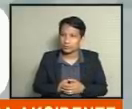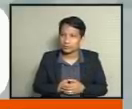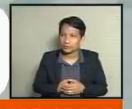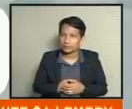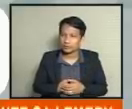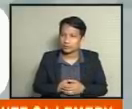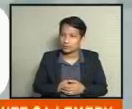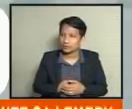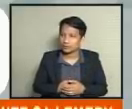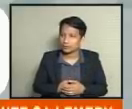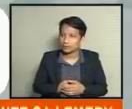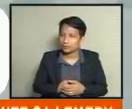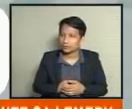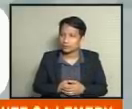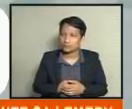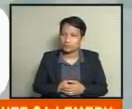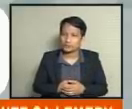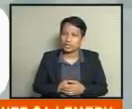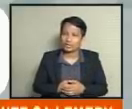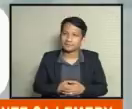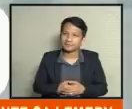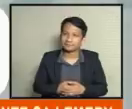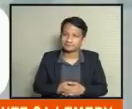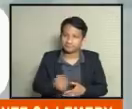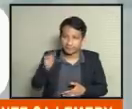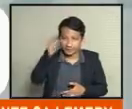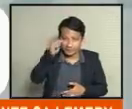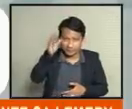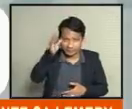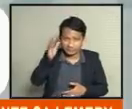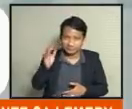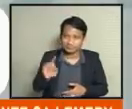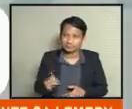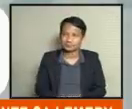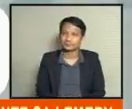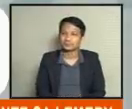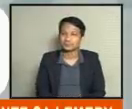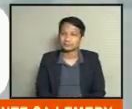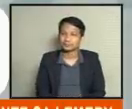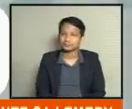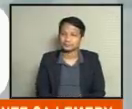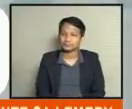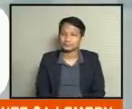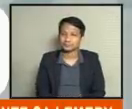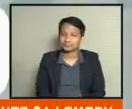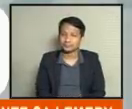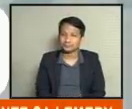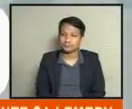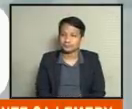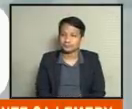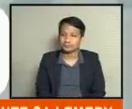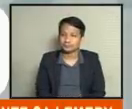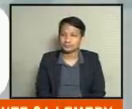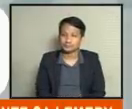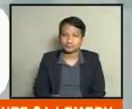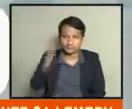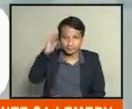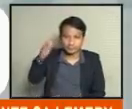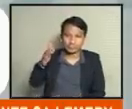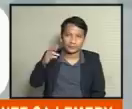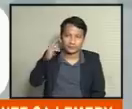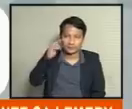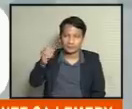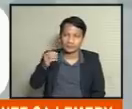magandang tanghali po, sir. Sir Arman. Sir Arman. Hello, sir. Magandang hapon